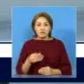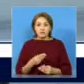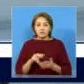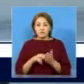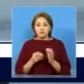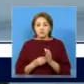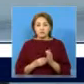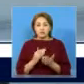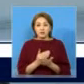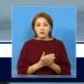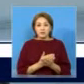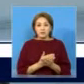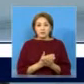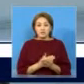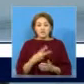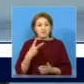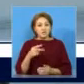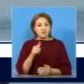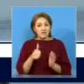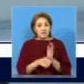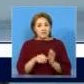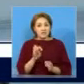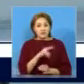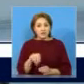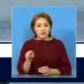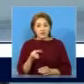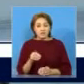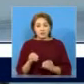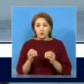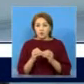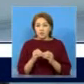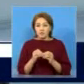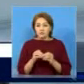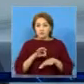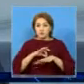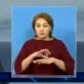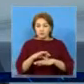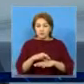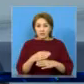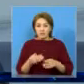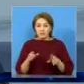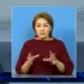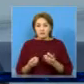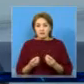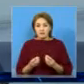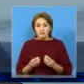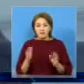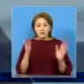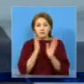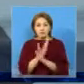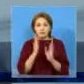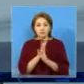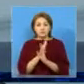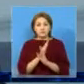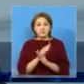қамту жол картасы бағдарламасы аясында 2,6 миллиард 10 жоба жүргізіліп жатыр. Одан басқа